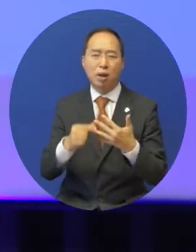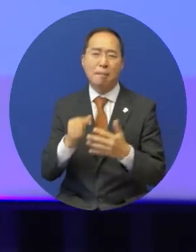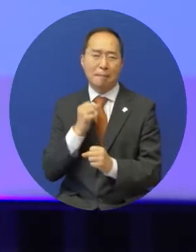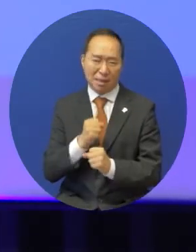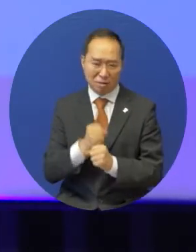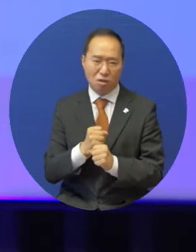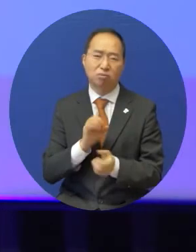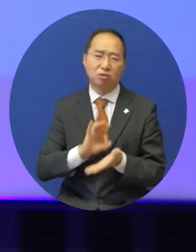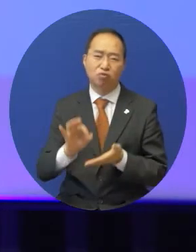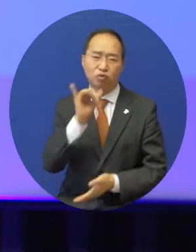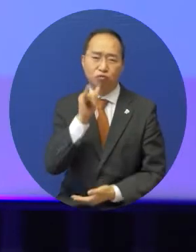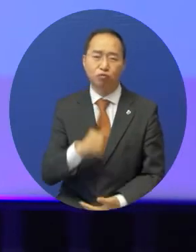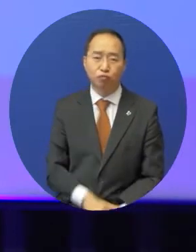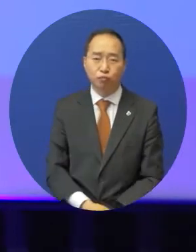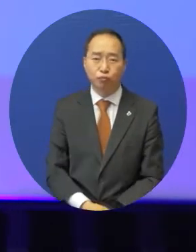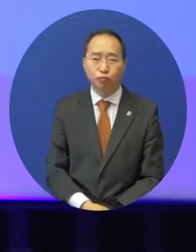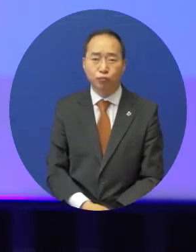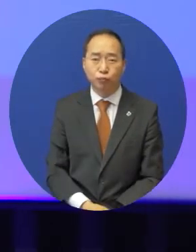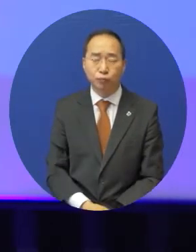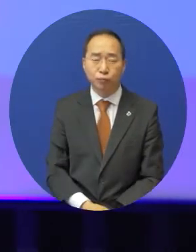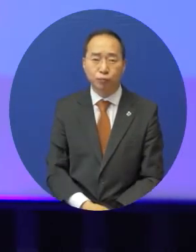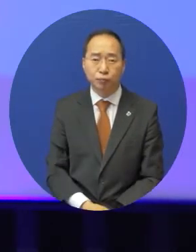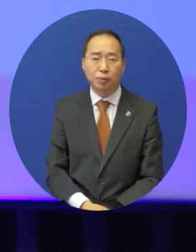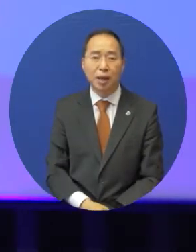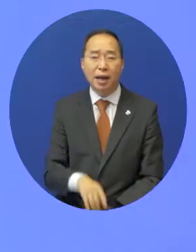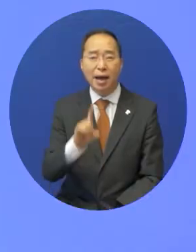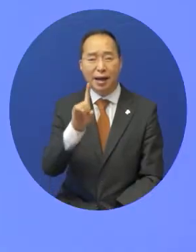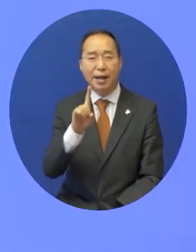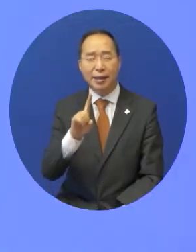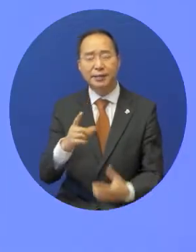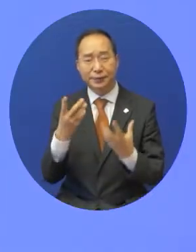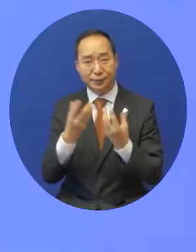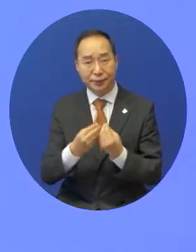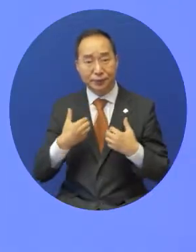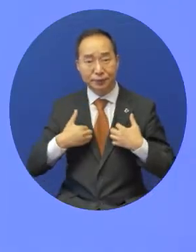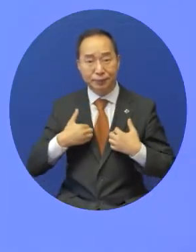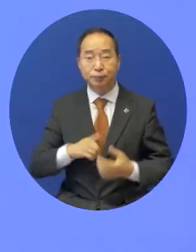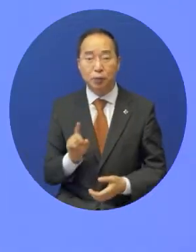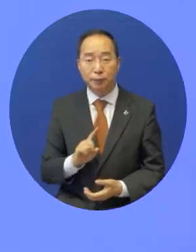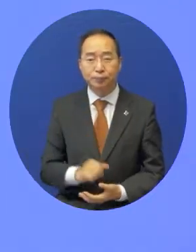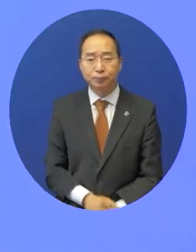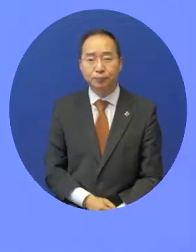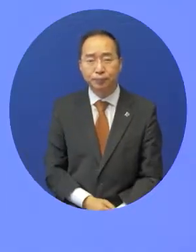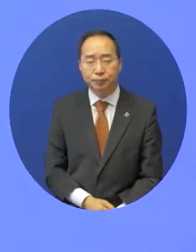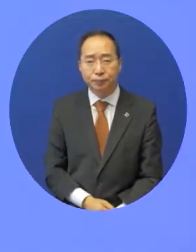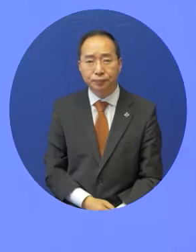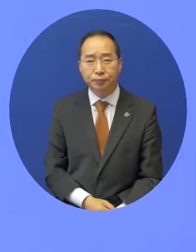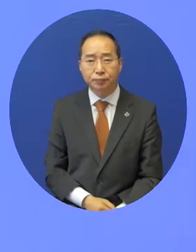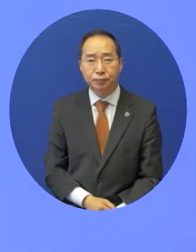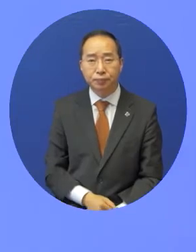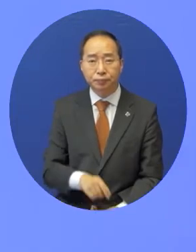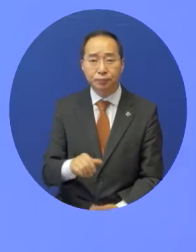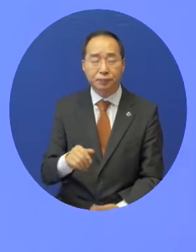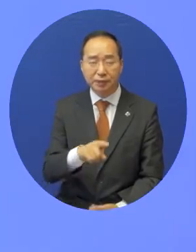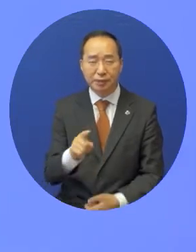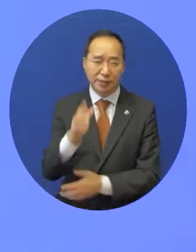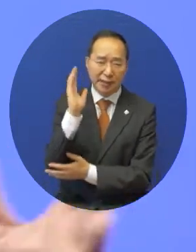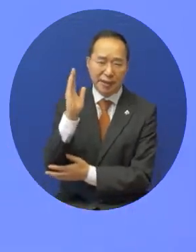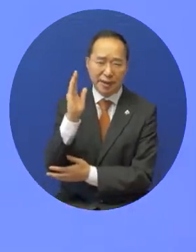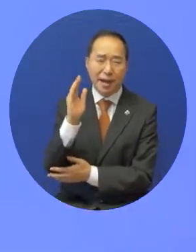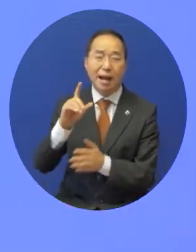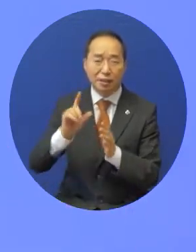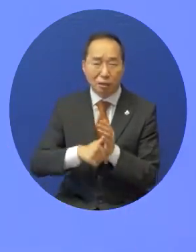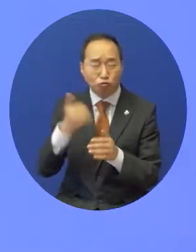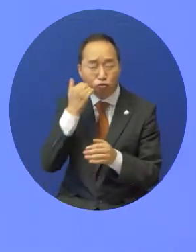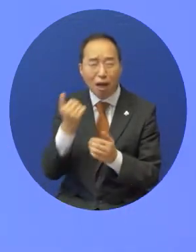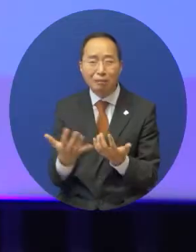전부 다 프로그램에서 쓸 수가 있다라고 하는 거죠. 그래서 한 가지 또 재미난 얘기는 제가 이런 것들을 발표를 했더니 저